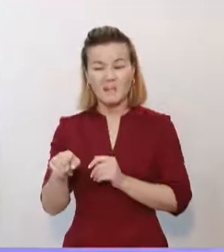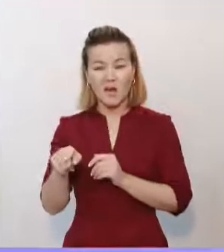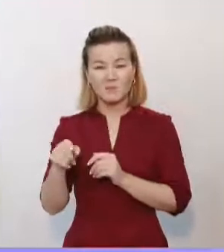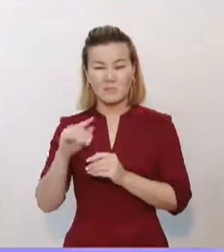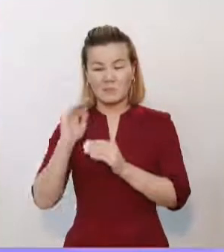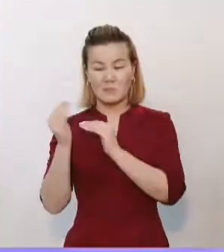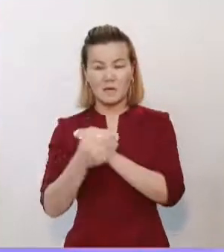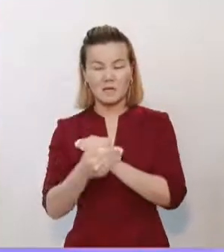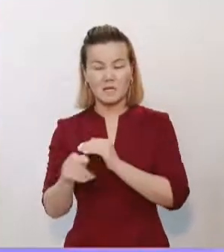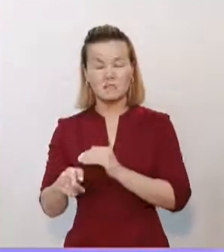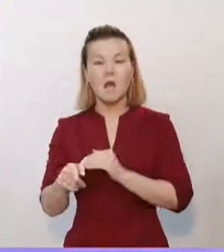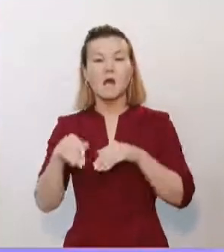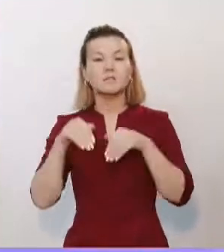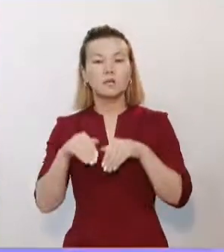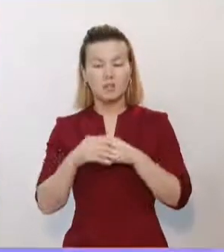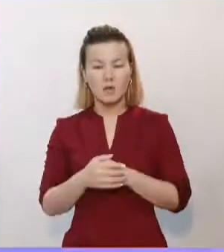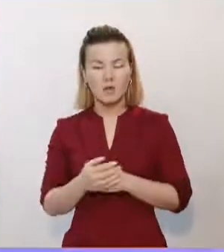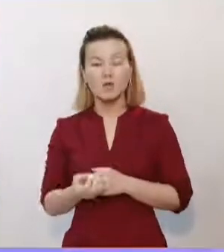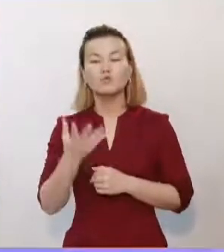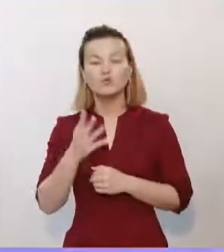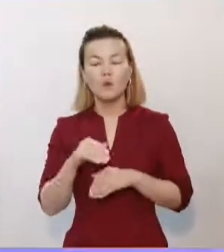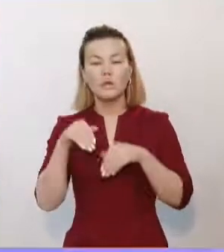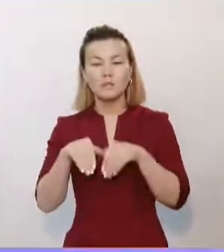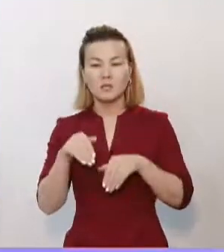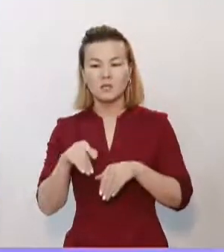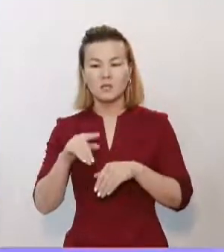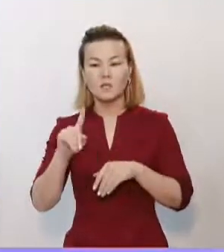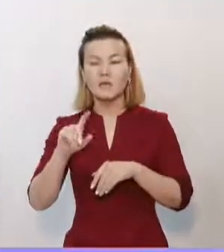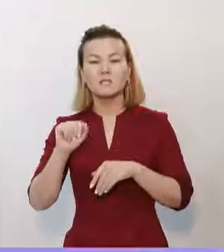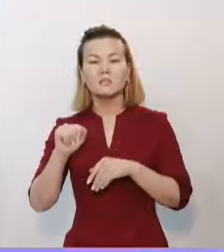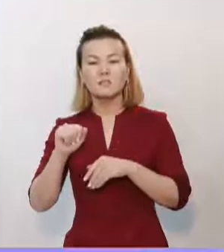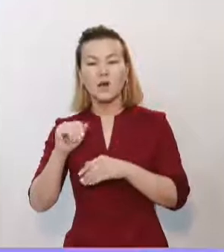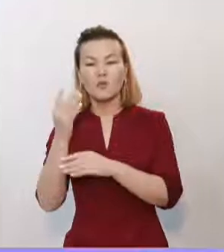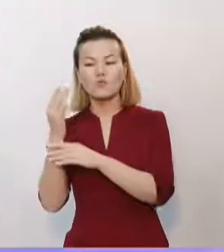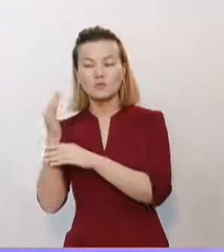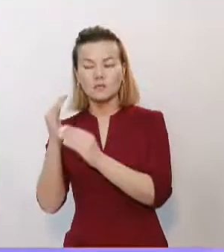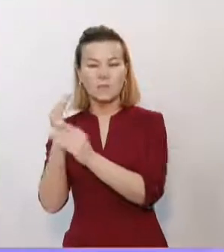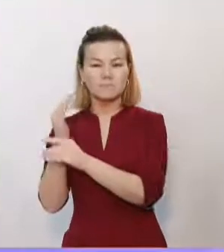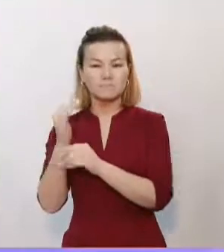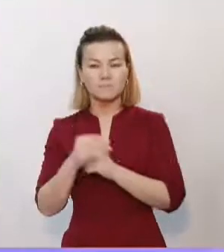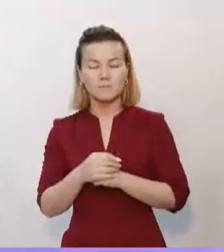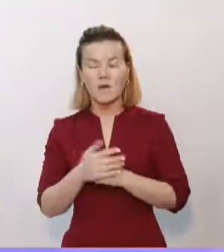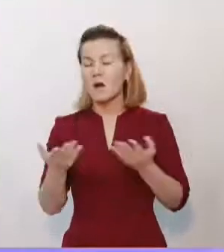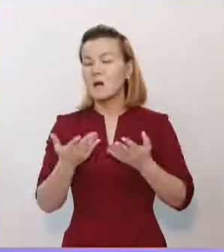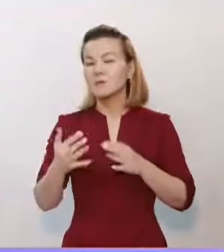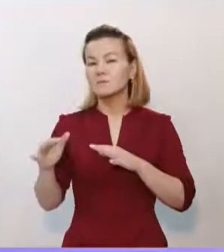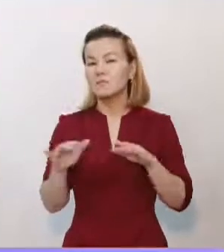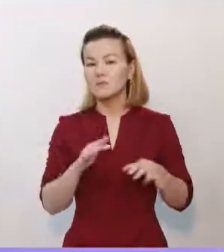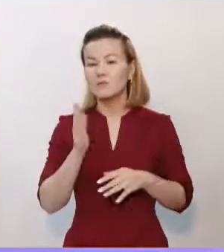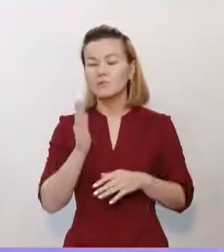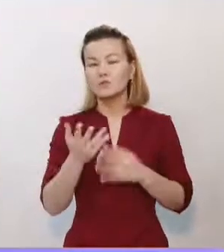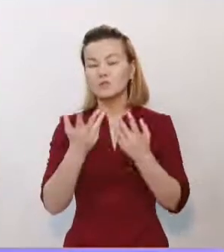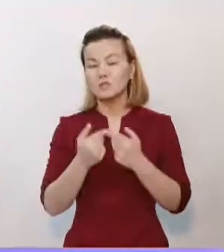зайчата. Сколько зайчиков за кустиком? А каким действием будете решать эту